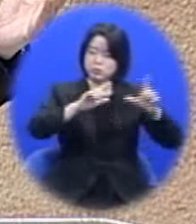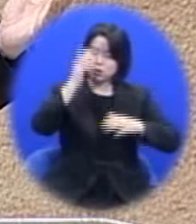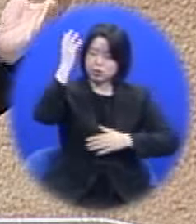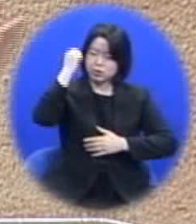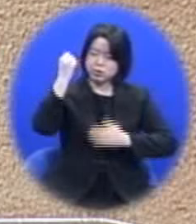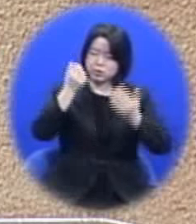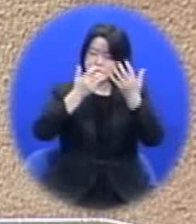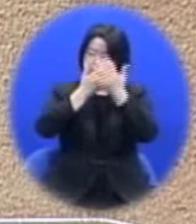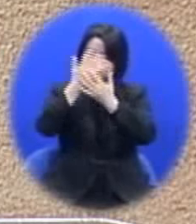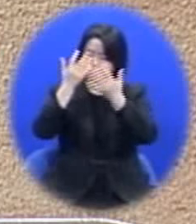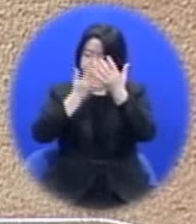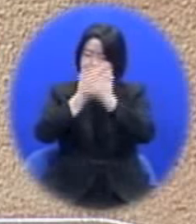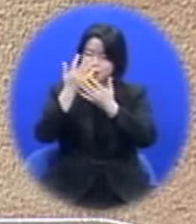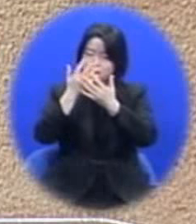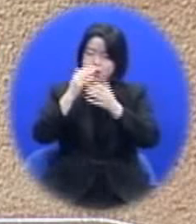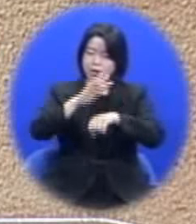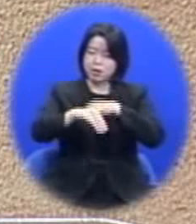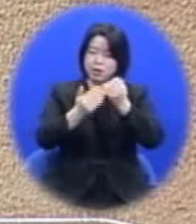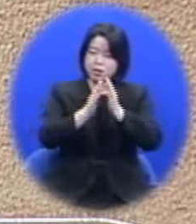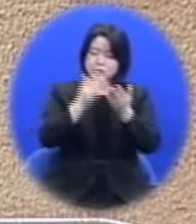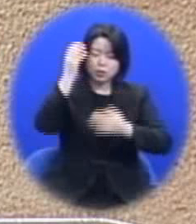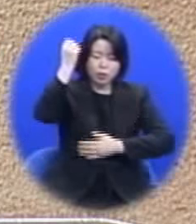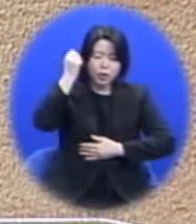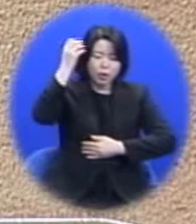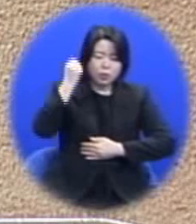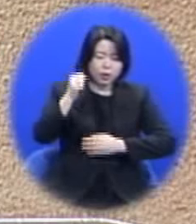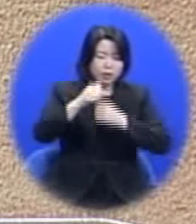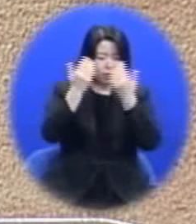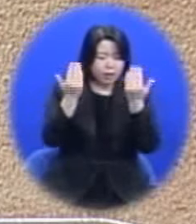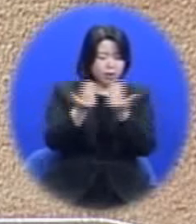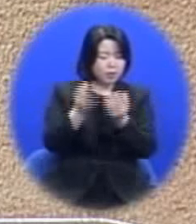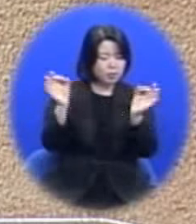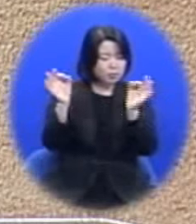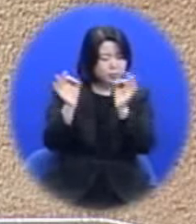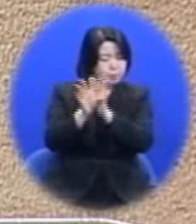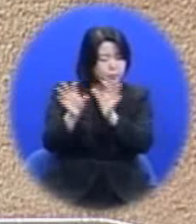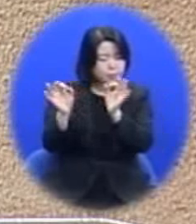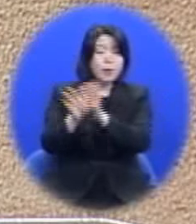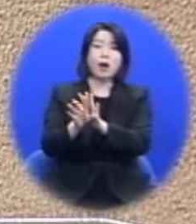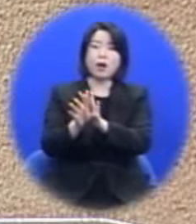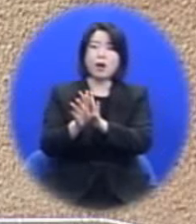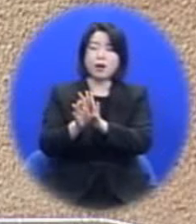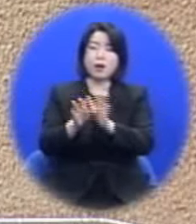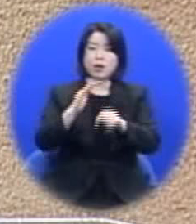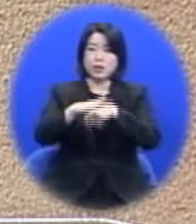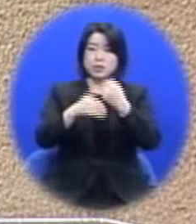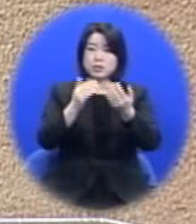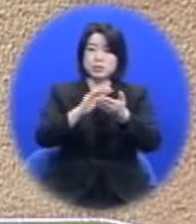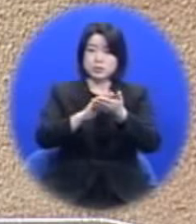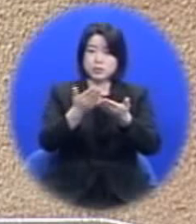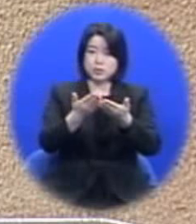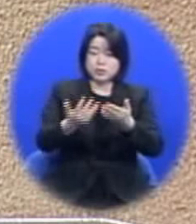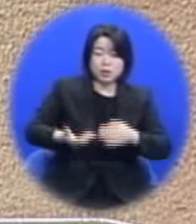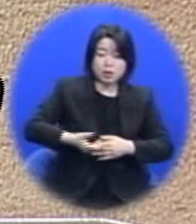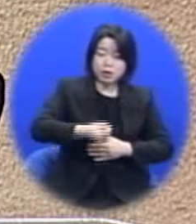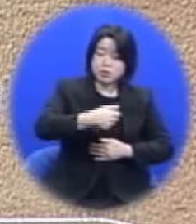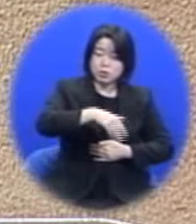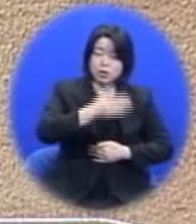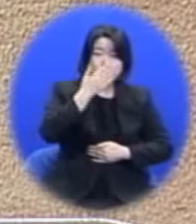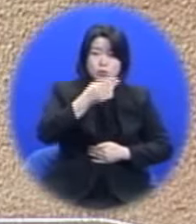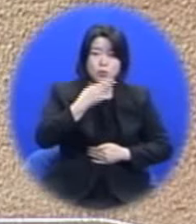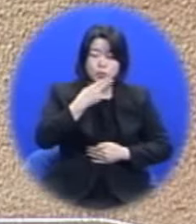혼미해지고 성경 암송하던게 다 잊어지는 거예요. 성경책 가지고 들어갈 수도 읽을 수도